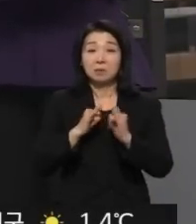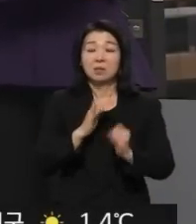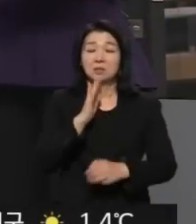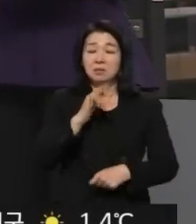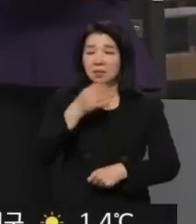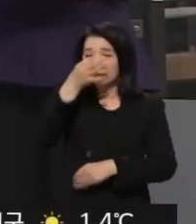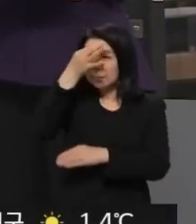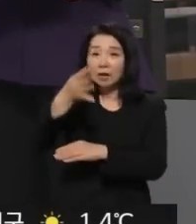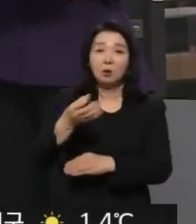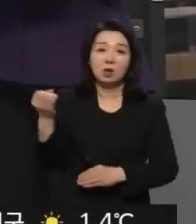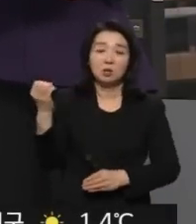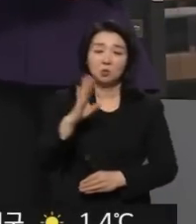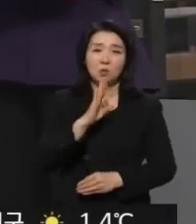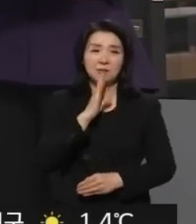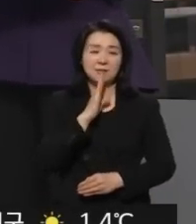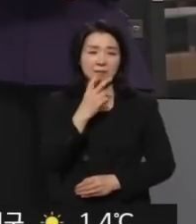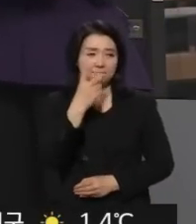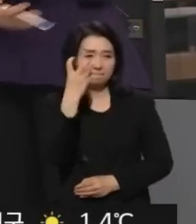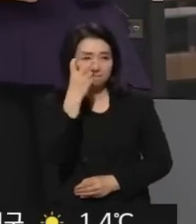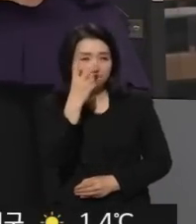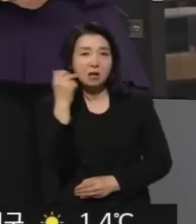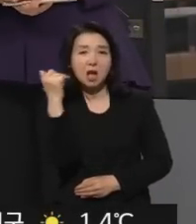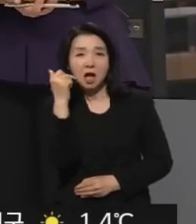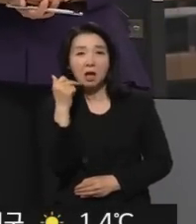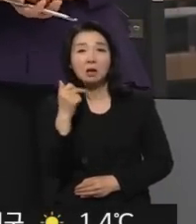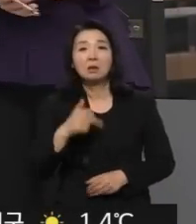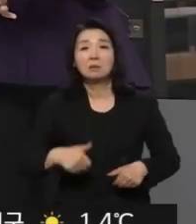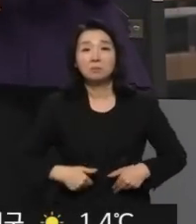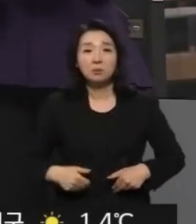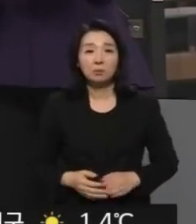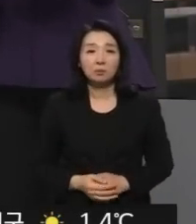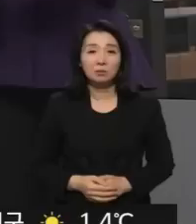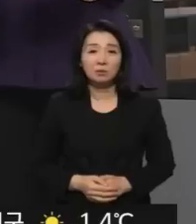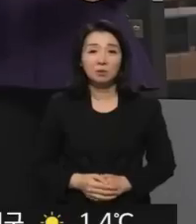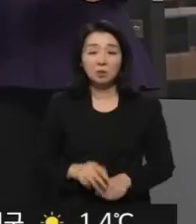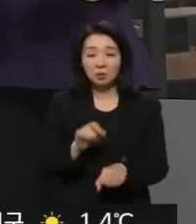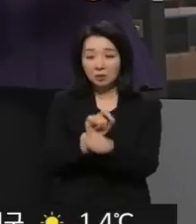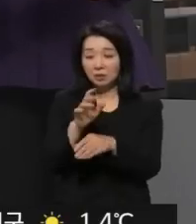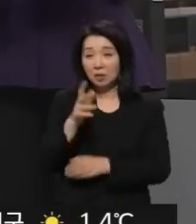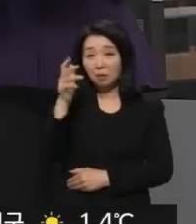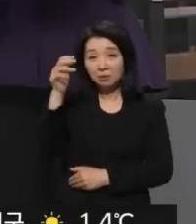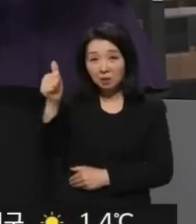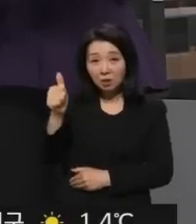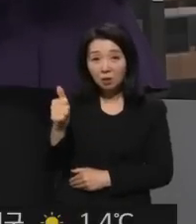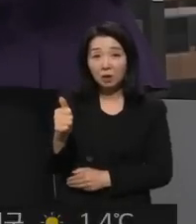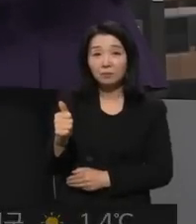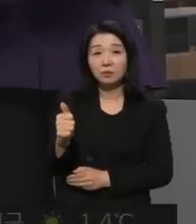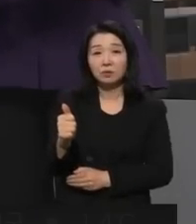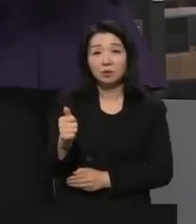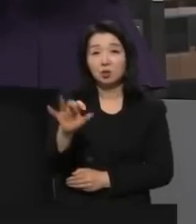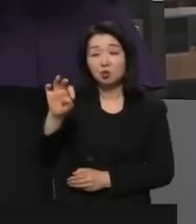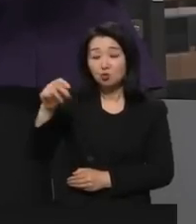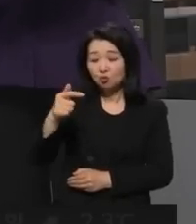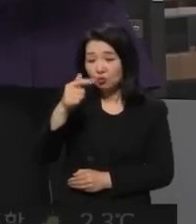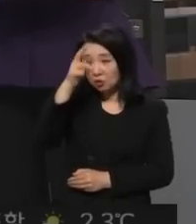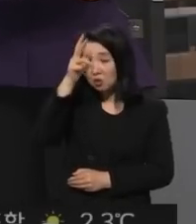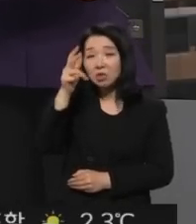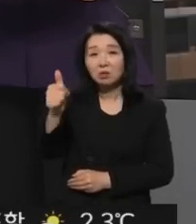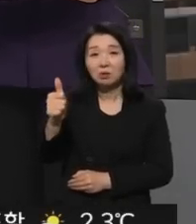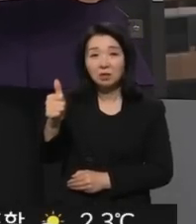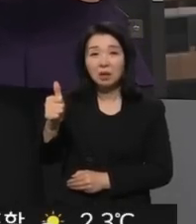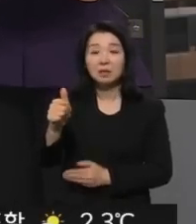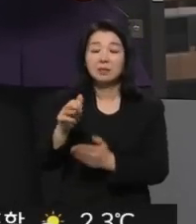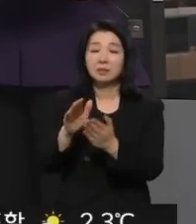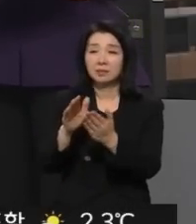진정한 사과와 진상규명을 포함한 6가지 요구를 하고 있죠. 오늘은 이상민 장관과 윤희근 경찰청장 등을 직접적인